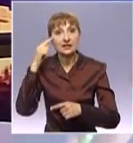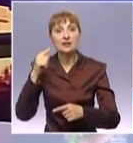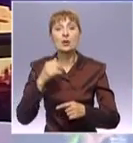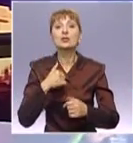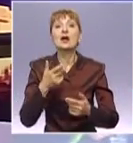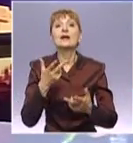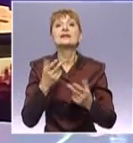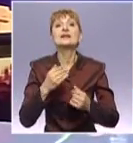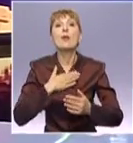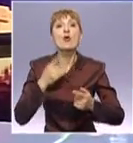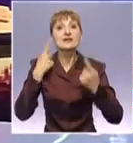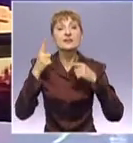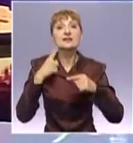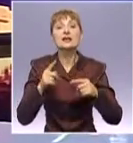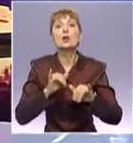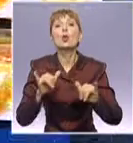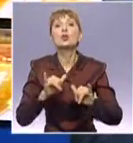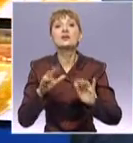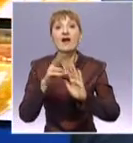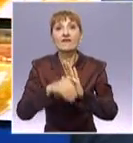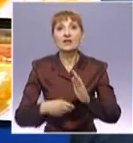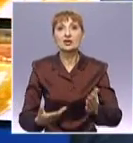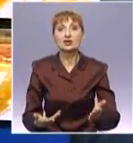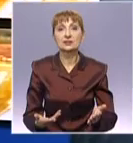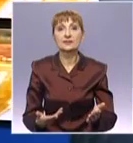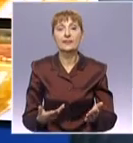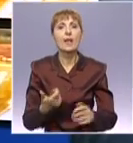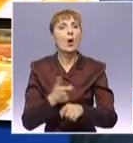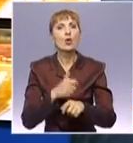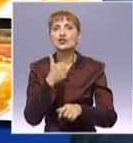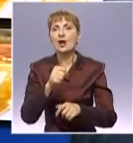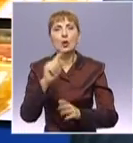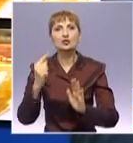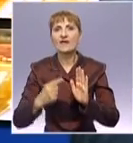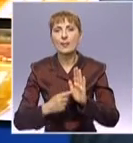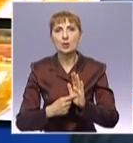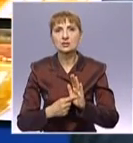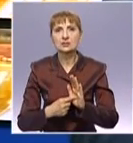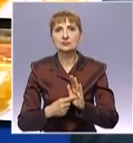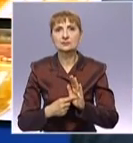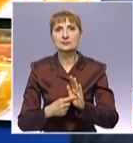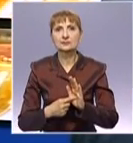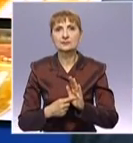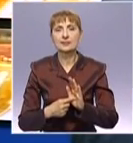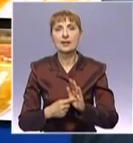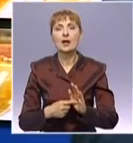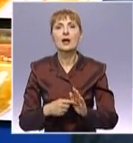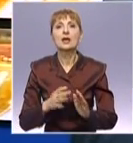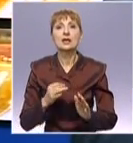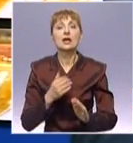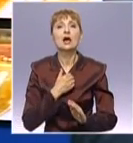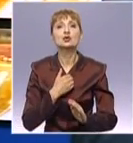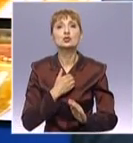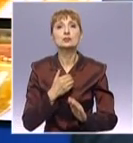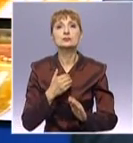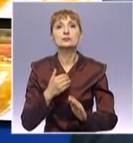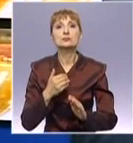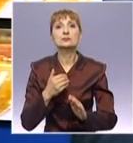изобретения. Да. Вопрос коммерциализации идеи, да, то, что вот очень хороший вопрос, и в свою очередь хочется